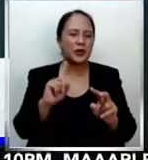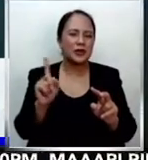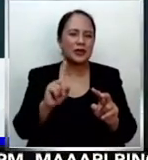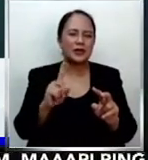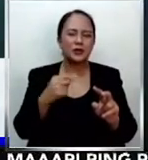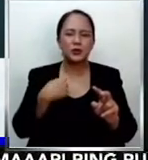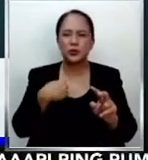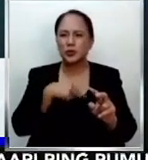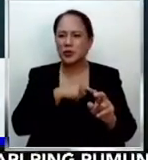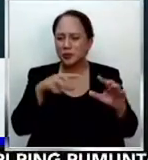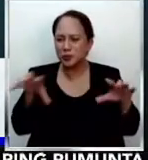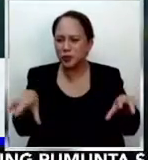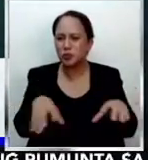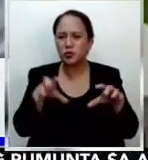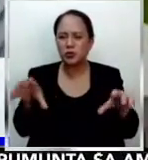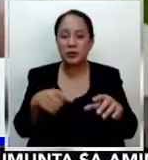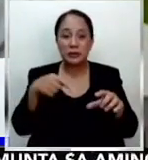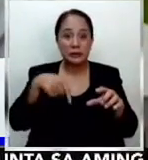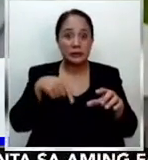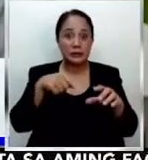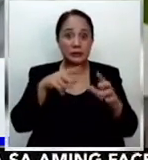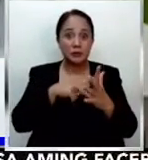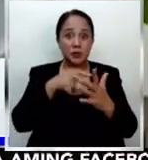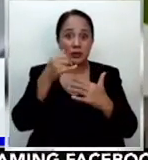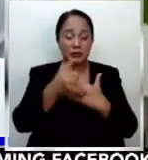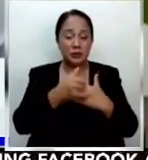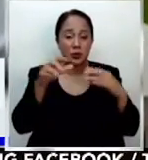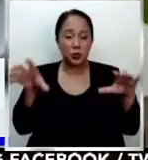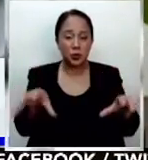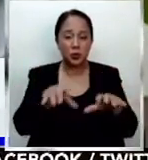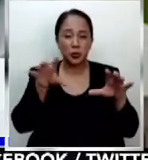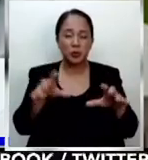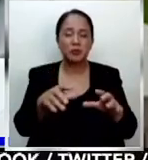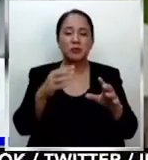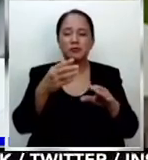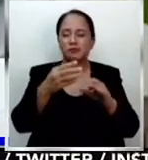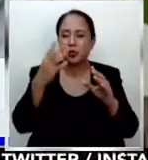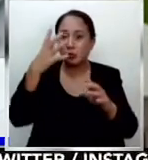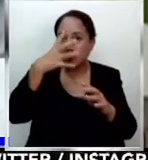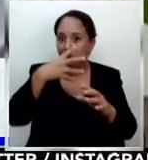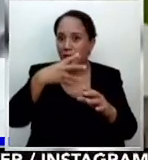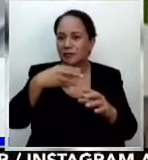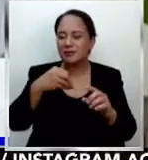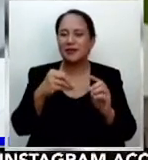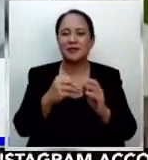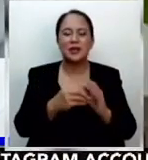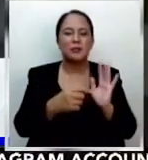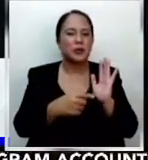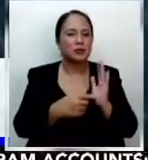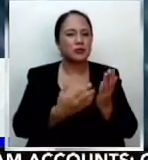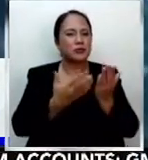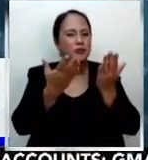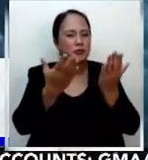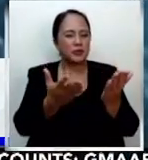namin. Ginawa namin ito para mas pagandahin ang programa na maihahandog po namin sa mga manonood.